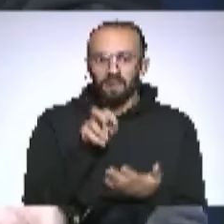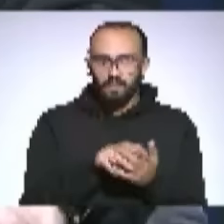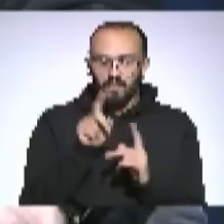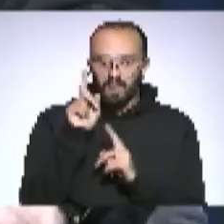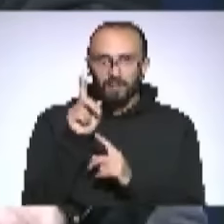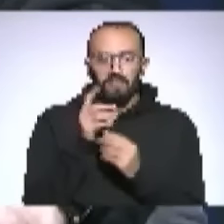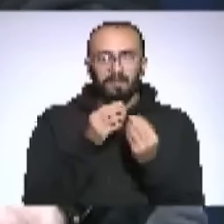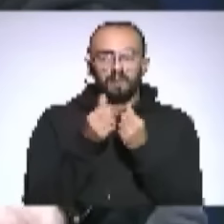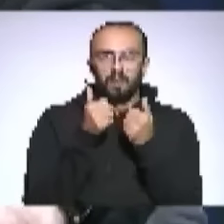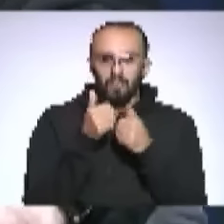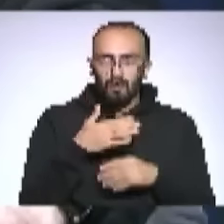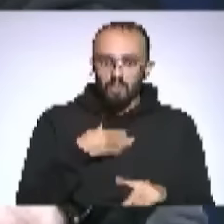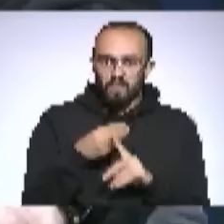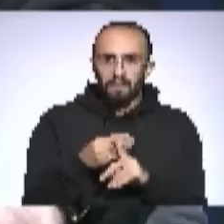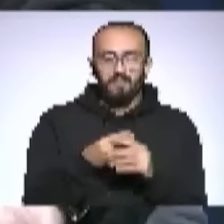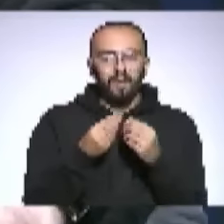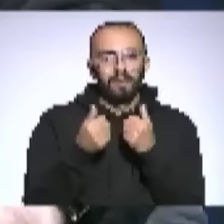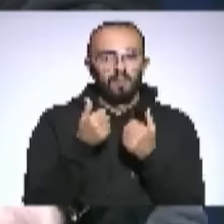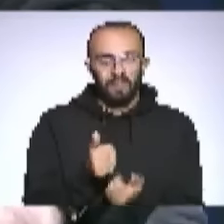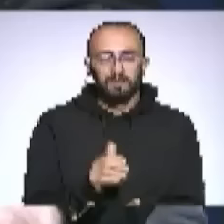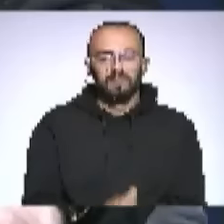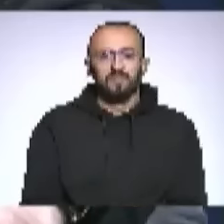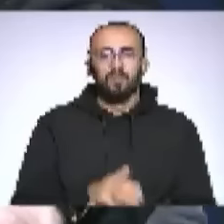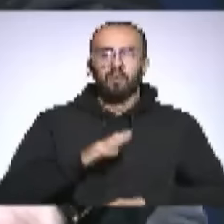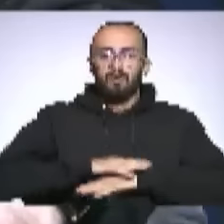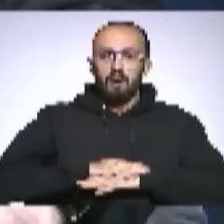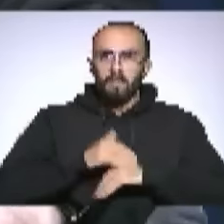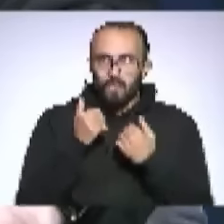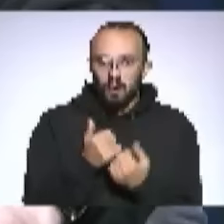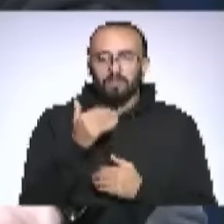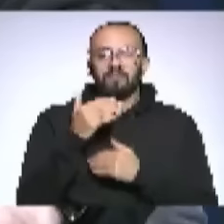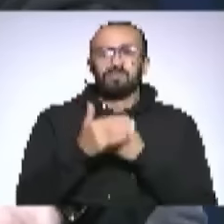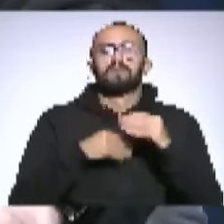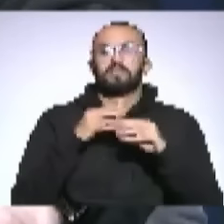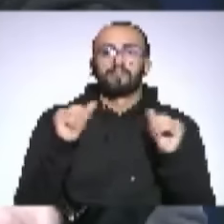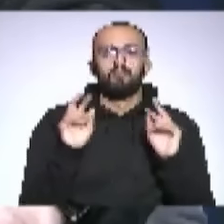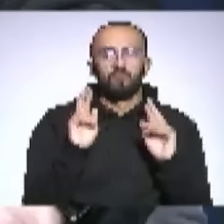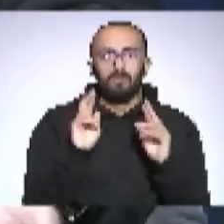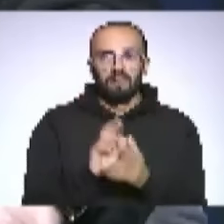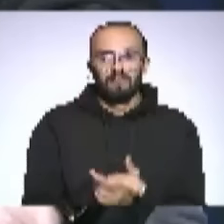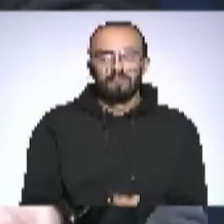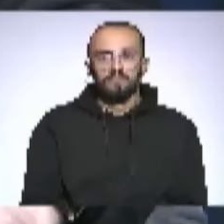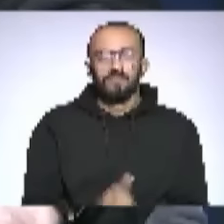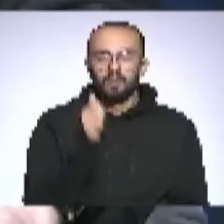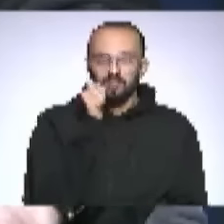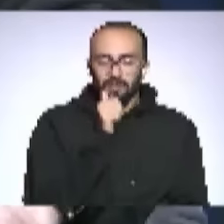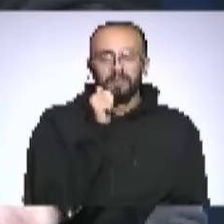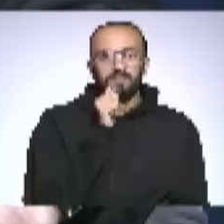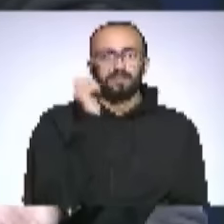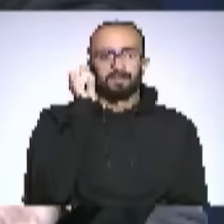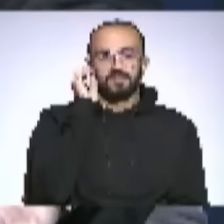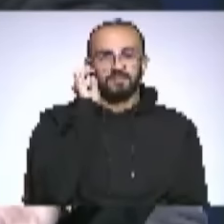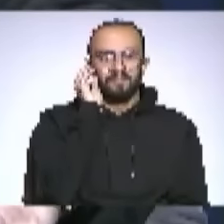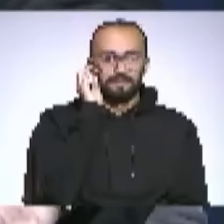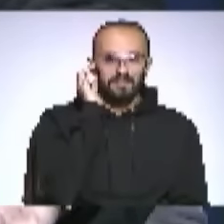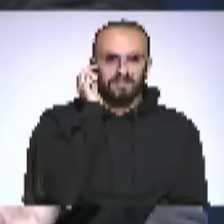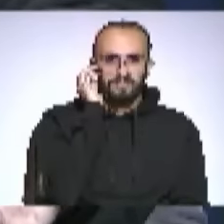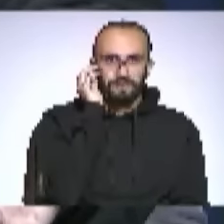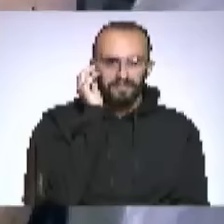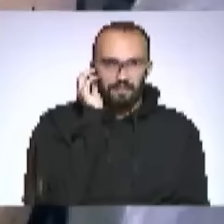وبتتعامل معاه بكل حب وتعاملي مع اهله بكل احترام مع الوقت الموضوع هينتهي اصبري شويه بس من فضلك